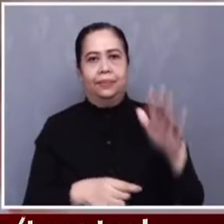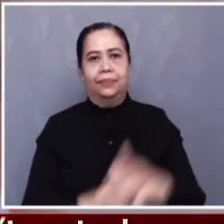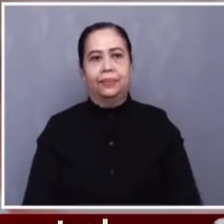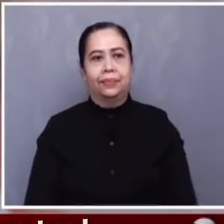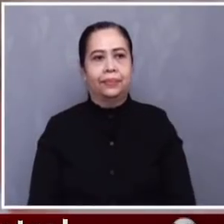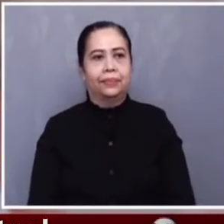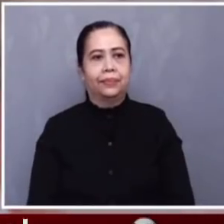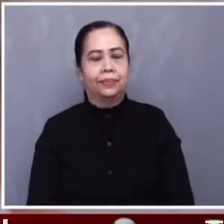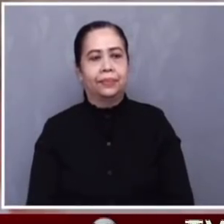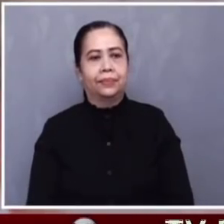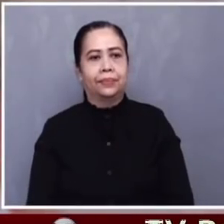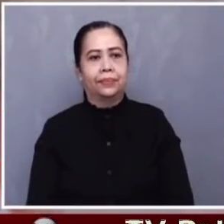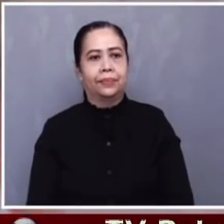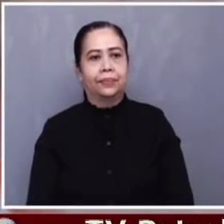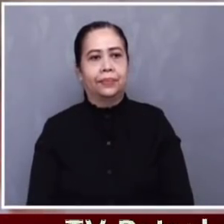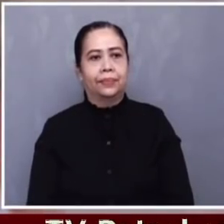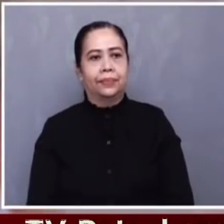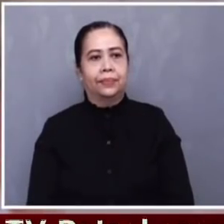Itong